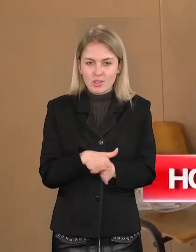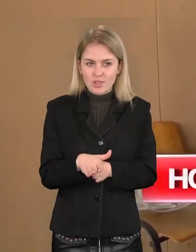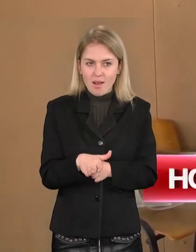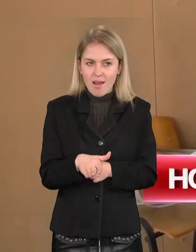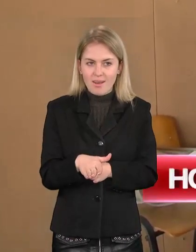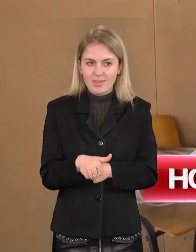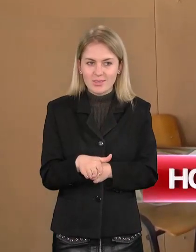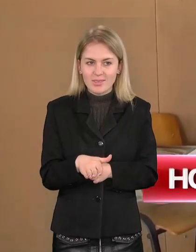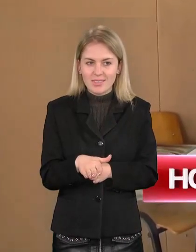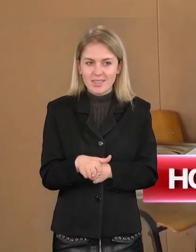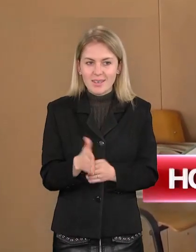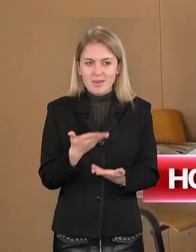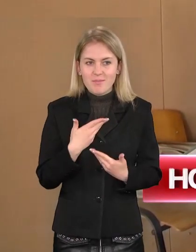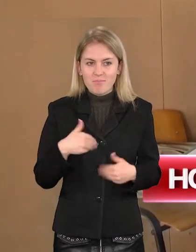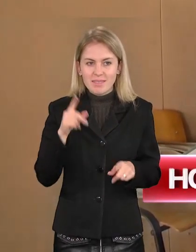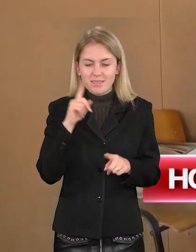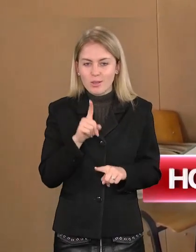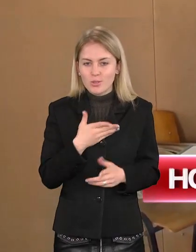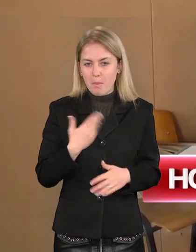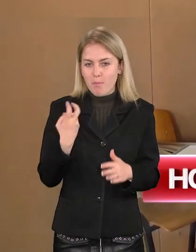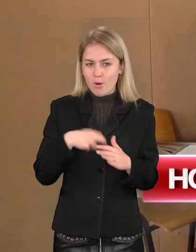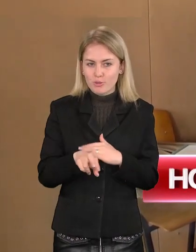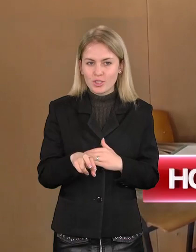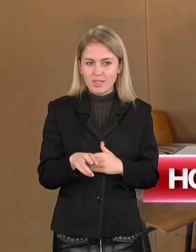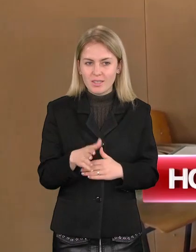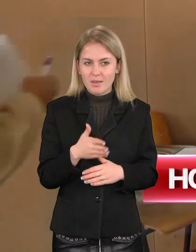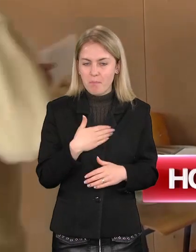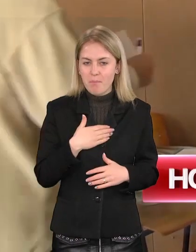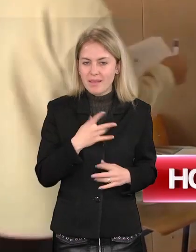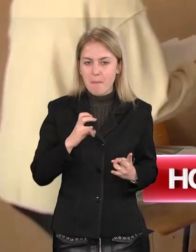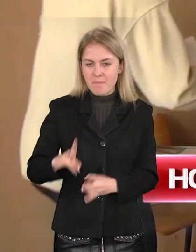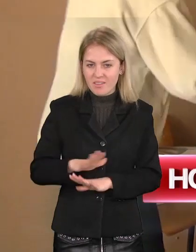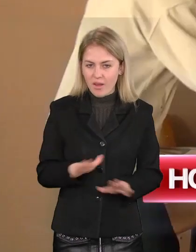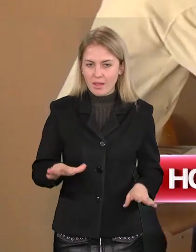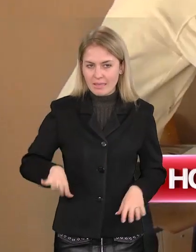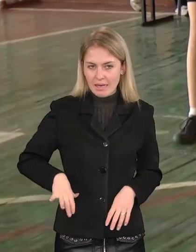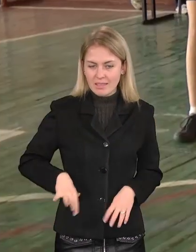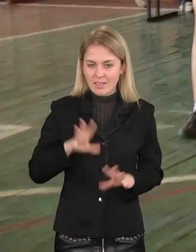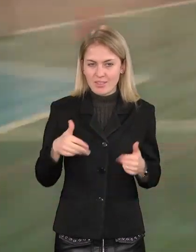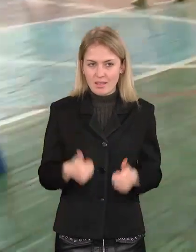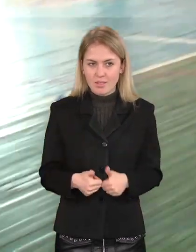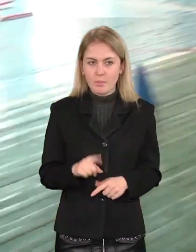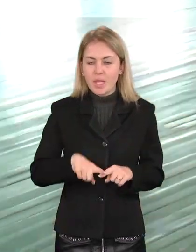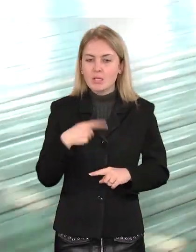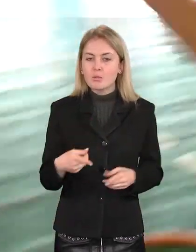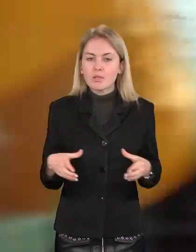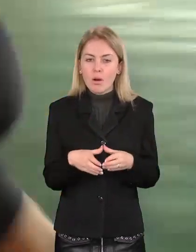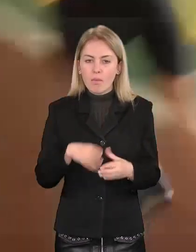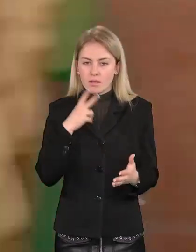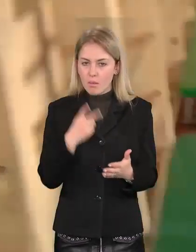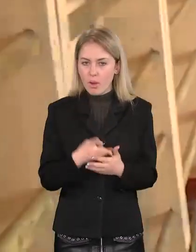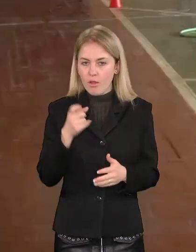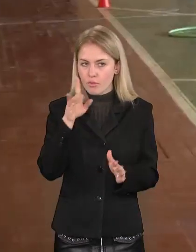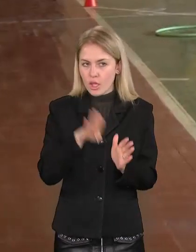Ну, ми знаємо, що ми пройшли, все добре, ми тренера не підвели, все класно. Наступні команди показують не